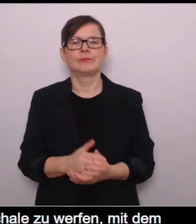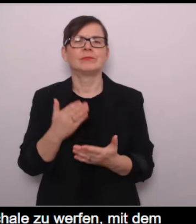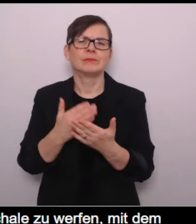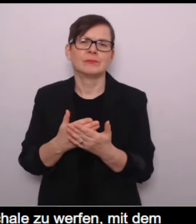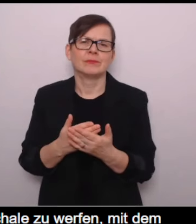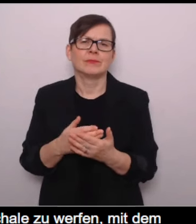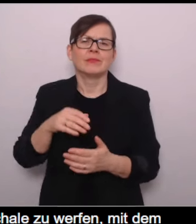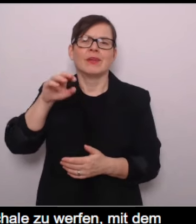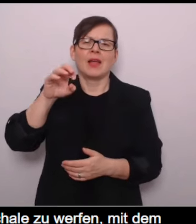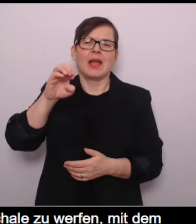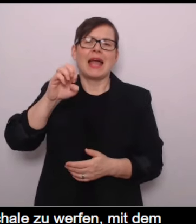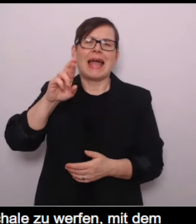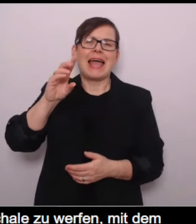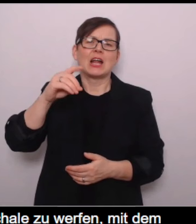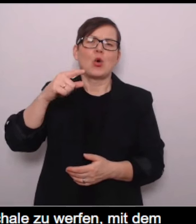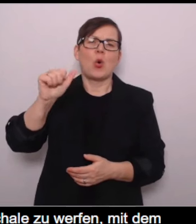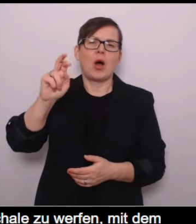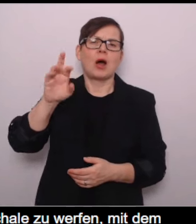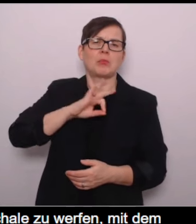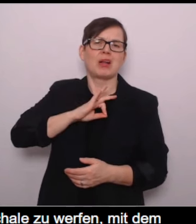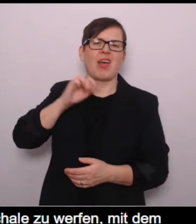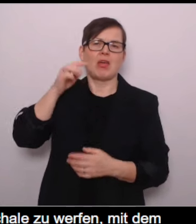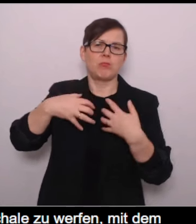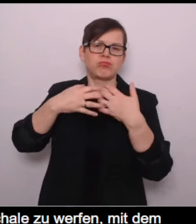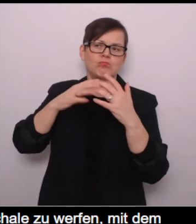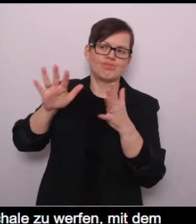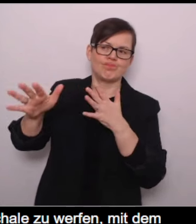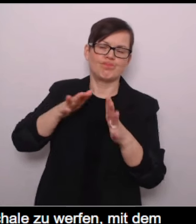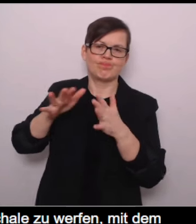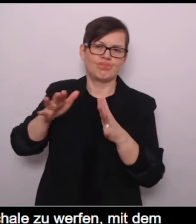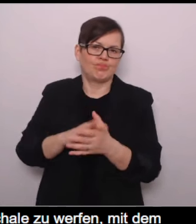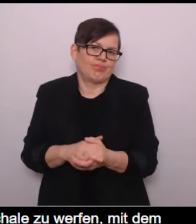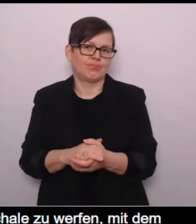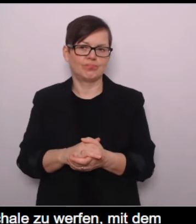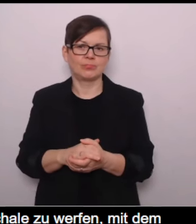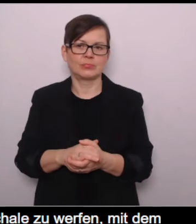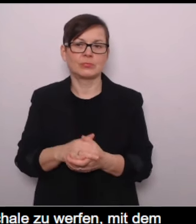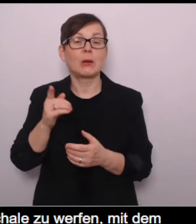und trotzdem zum Ergebnis kommen. Was eine Erdogan-Partei betrifft, das sehen wir kritisch.